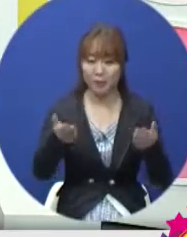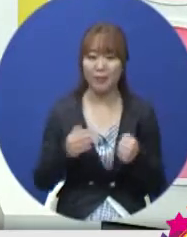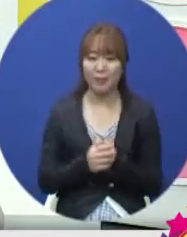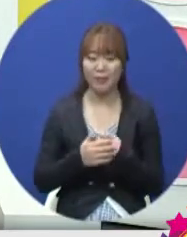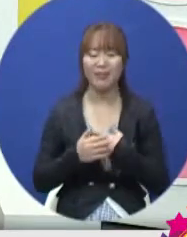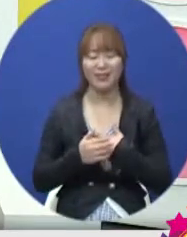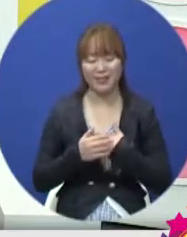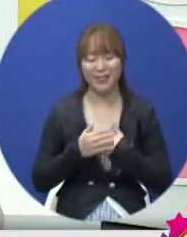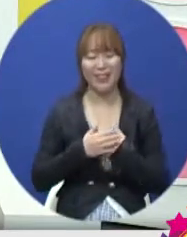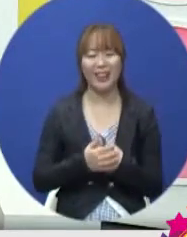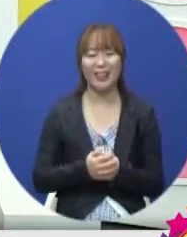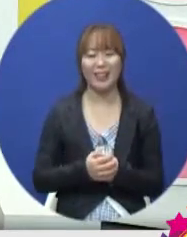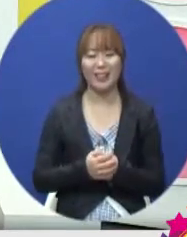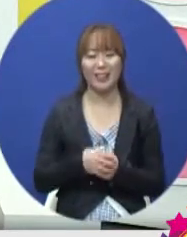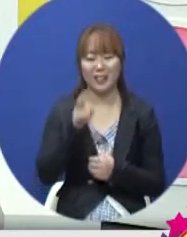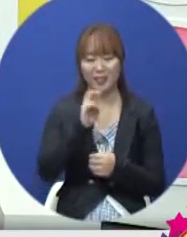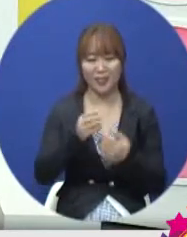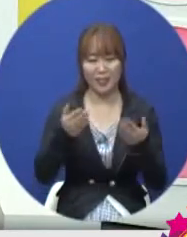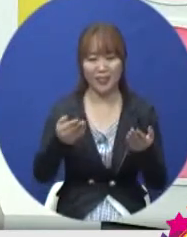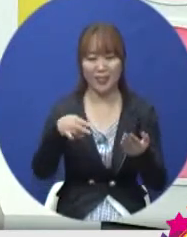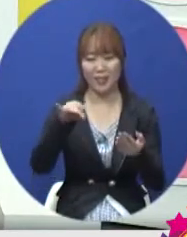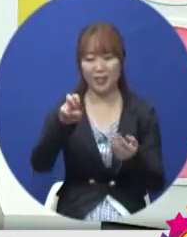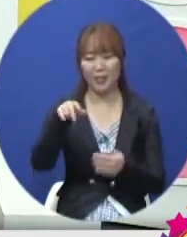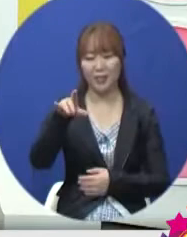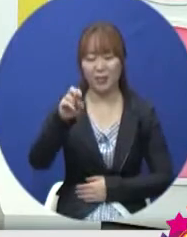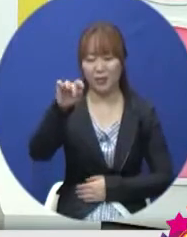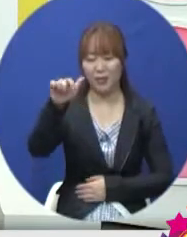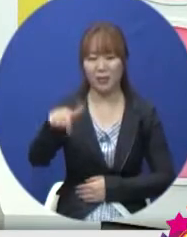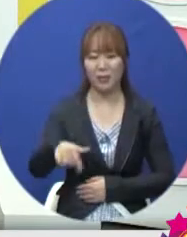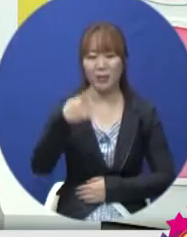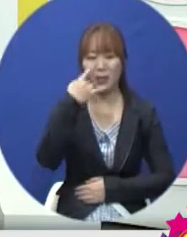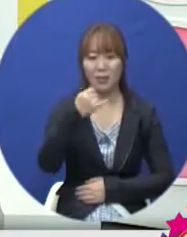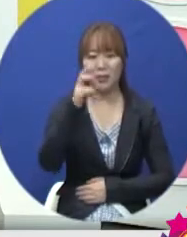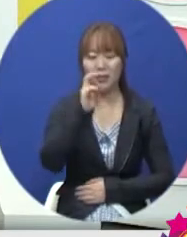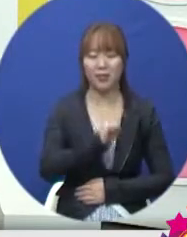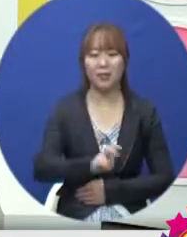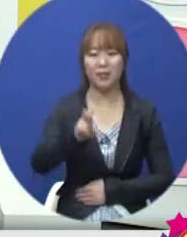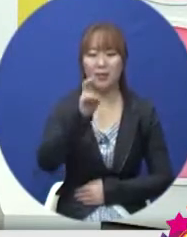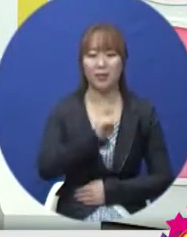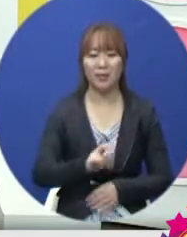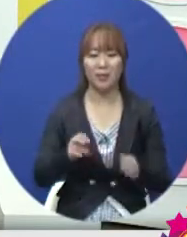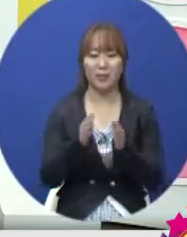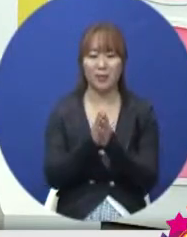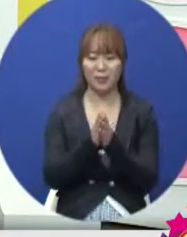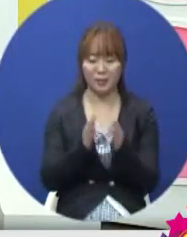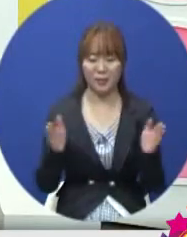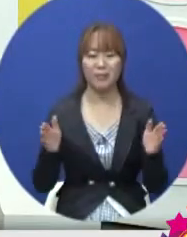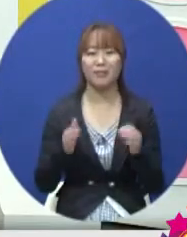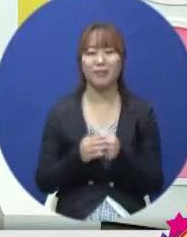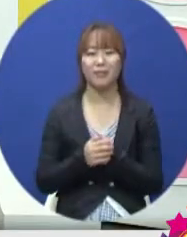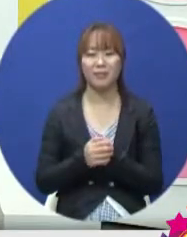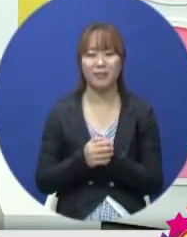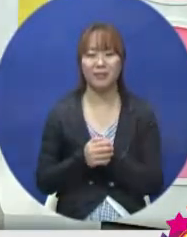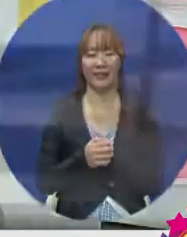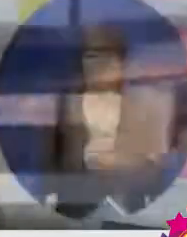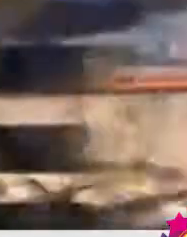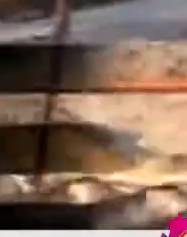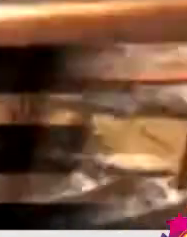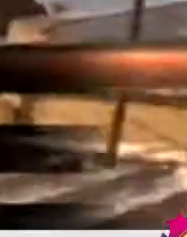드릴게요. 예. 알겠습니다. 음악 드리겠습니다. 신정숙 어머님께서 부르십니다. 시계 바늘.